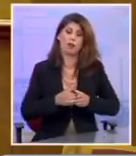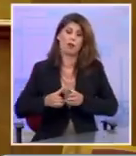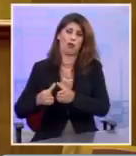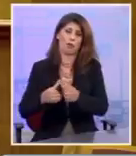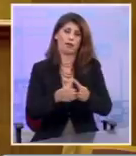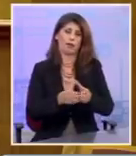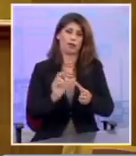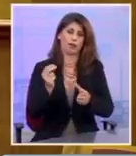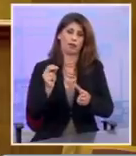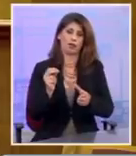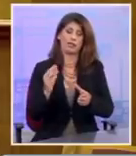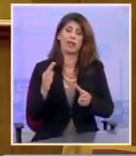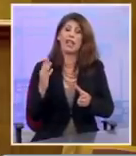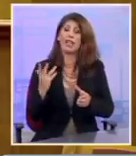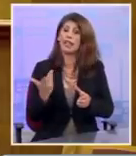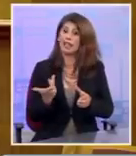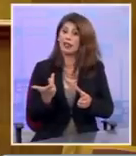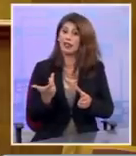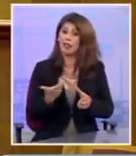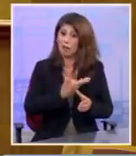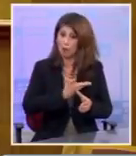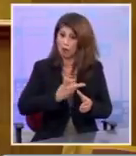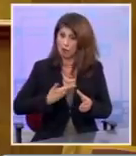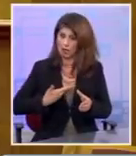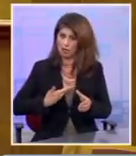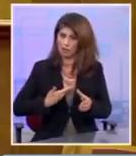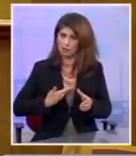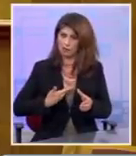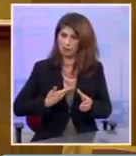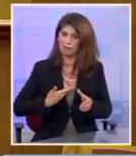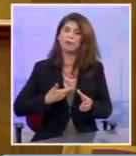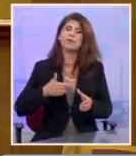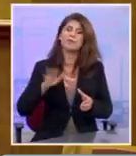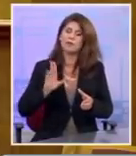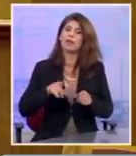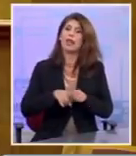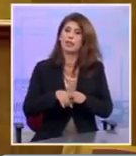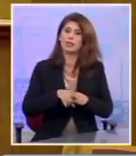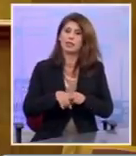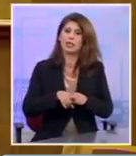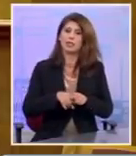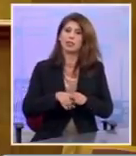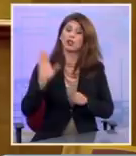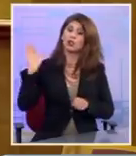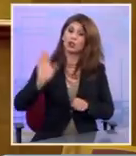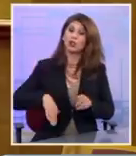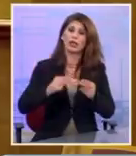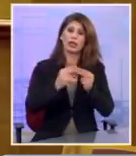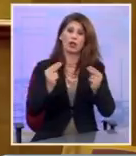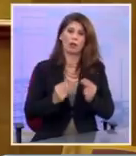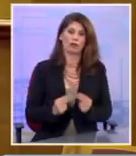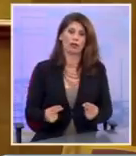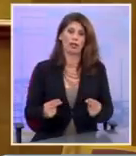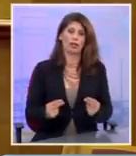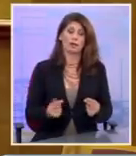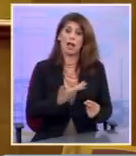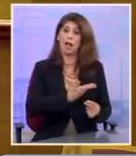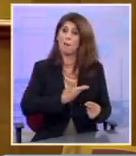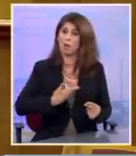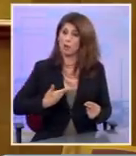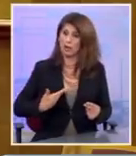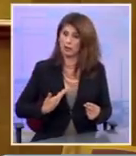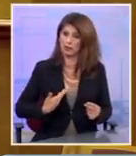Βουλής. Γιατί από μας θα εξαρτηθεί το τελικό αποτέλεσμα. Από